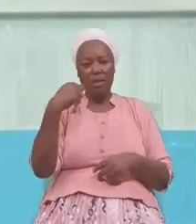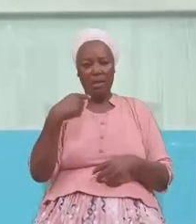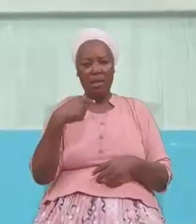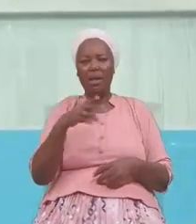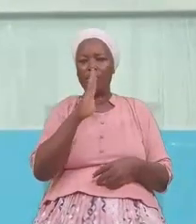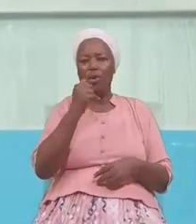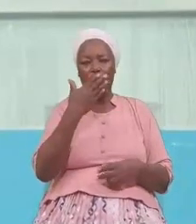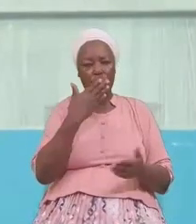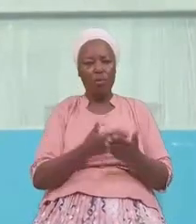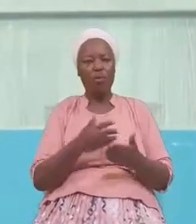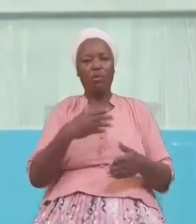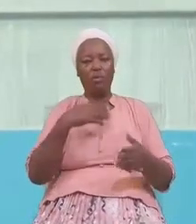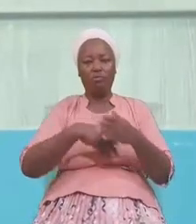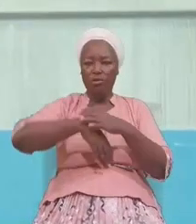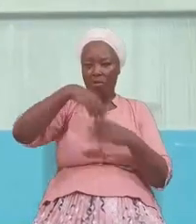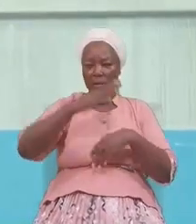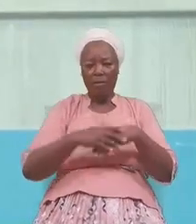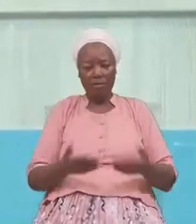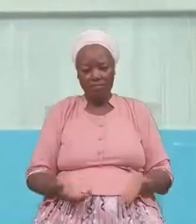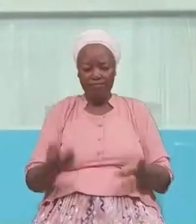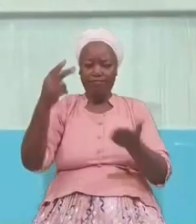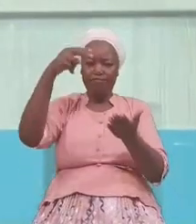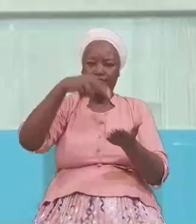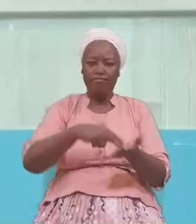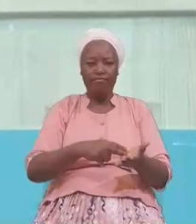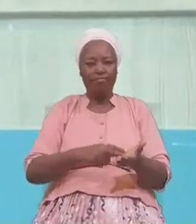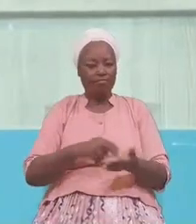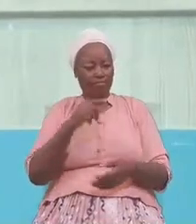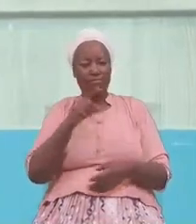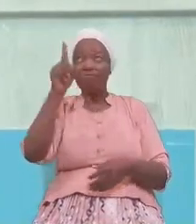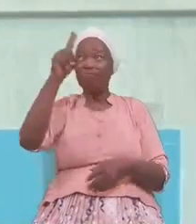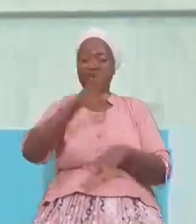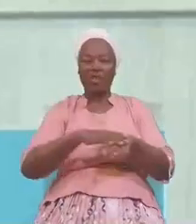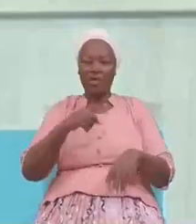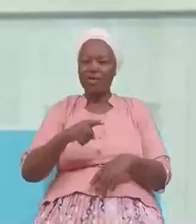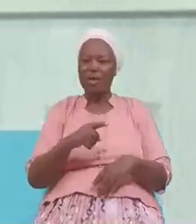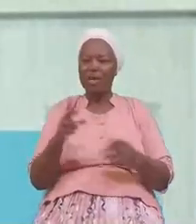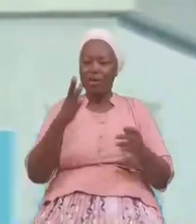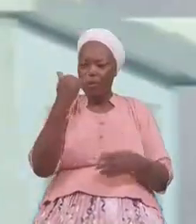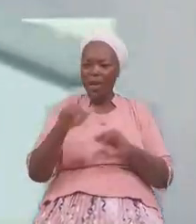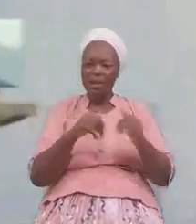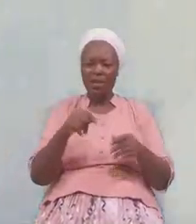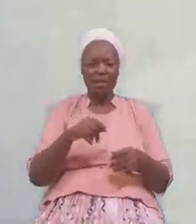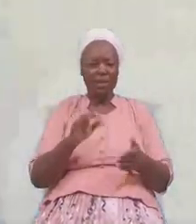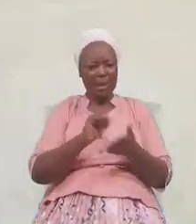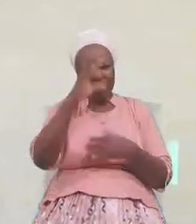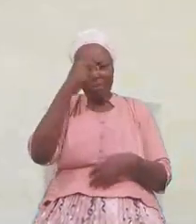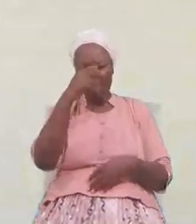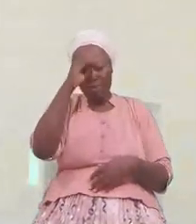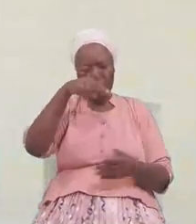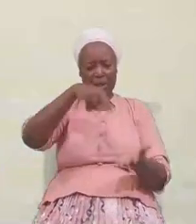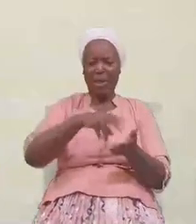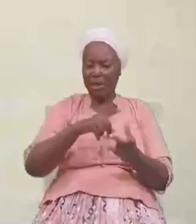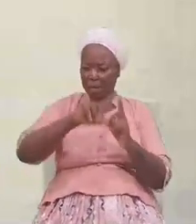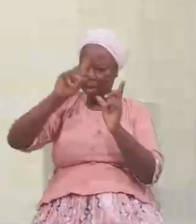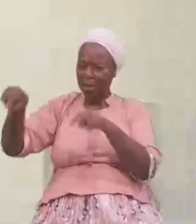et lève-toi, il t'appelle. Pourquoi est-ce qu'il s'est levé et il est venu à Jésus? Pourquoi est-ce qu'il n'a pas